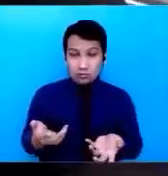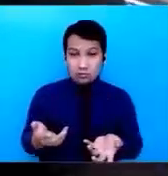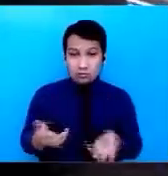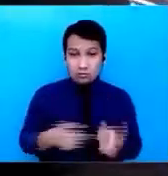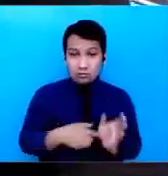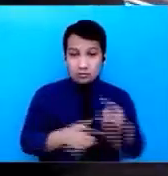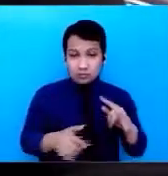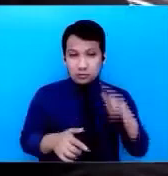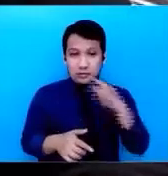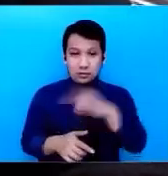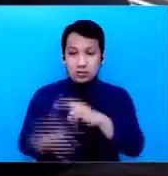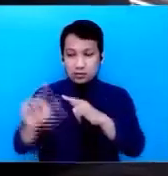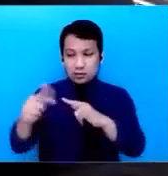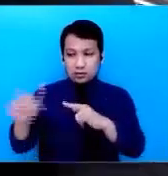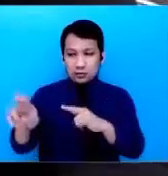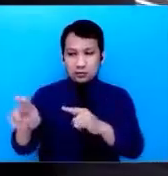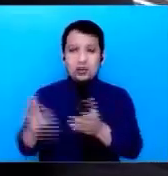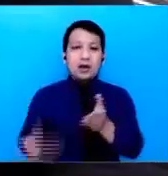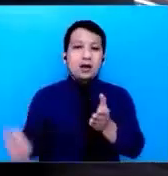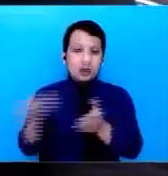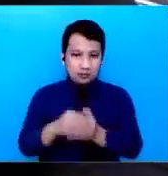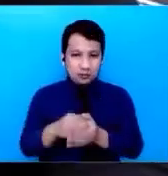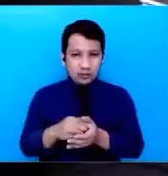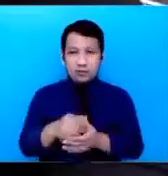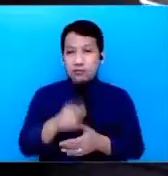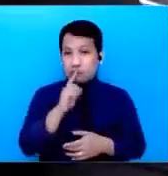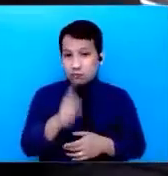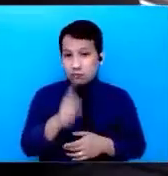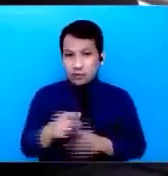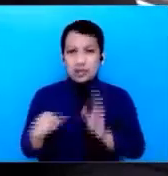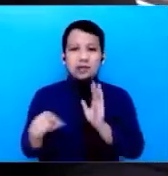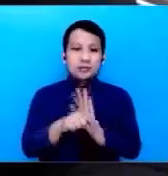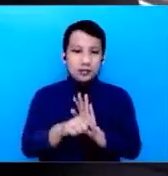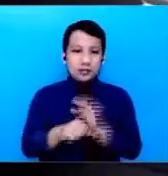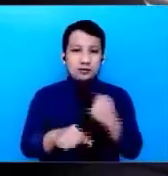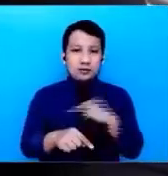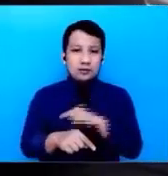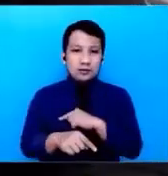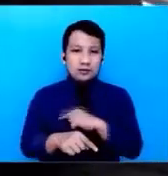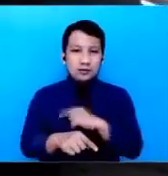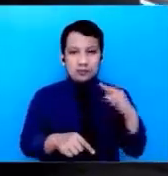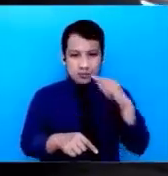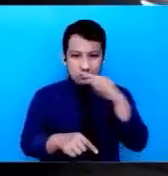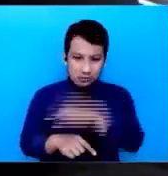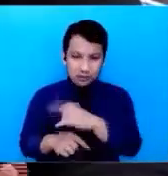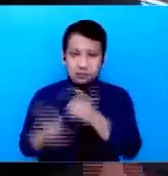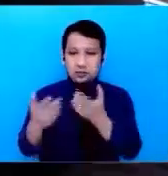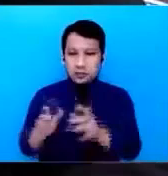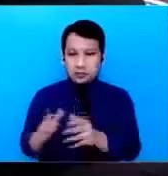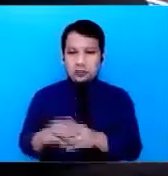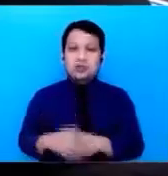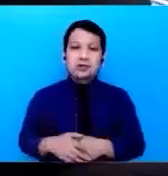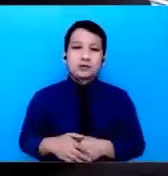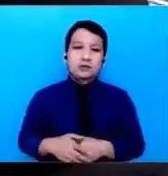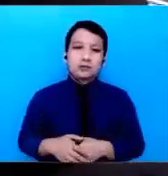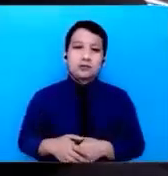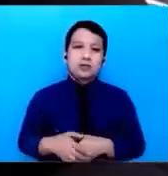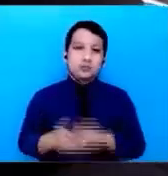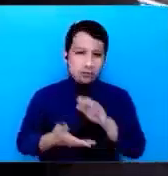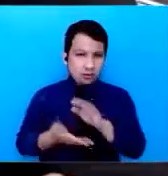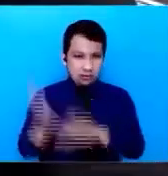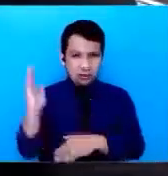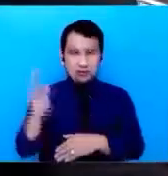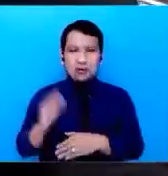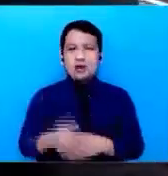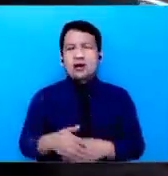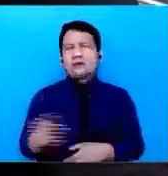namin ng LGU, iswab na lang ulit nila kami to make sure na negative pa rin kami after the flight. Then, i-release na nila kami kasi sobrang